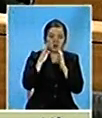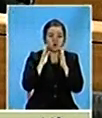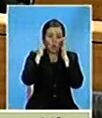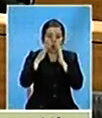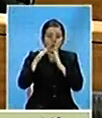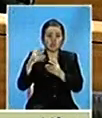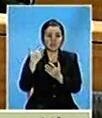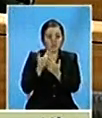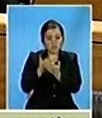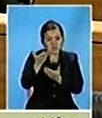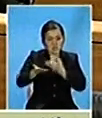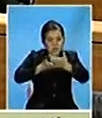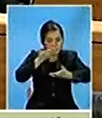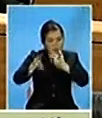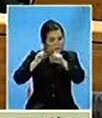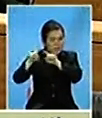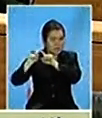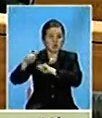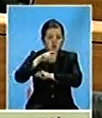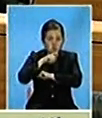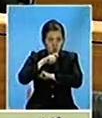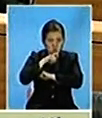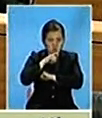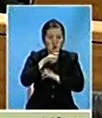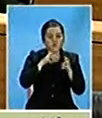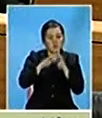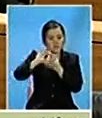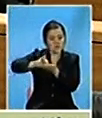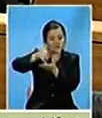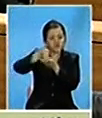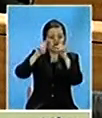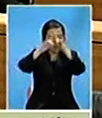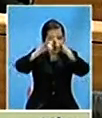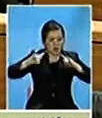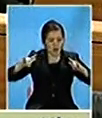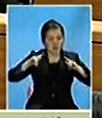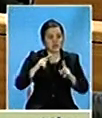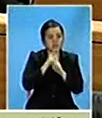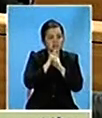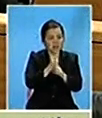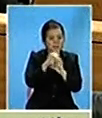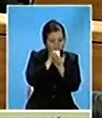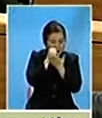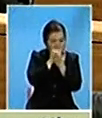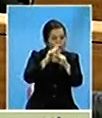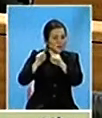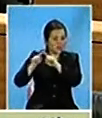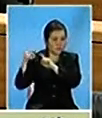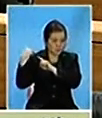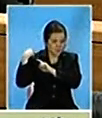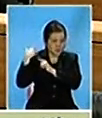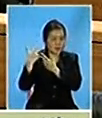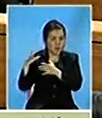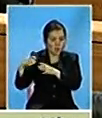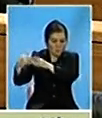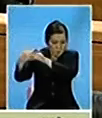และผู้ค้ารายย่อยเข้าค่ายบำบัดฟื้นฟูตามพรบฟื้นฟูสมรรถภาพผู้ติดยาเสพติดการนำเข้